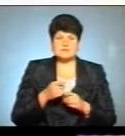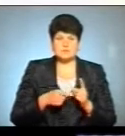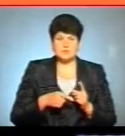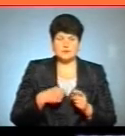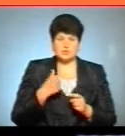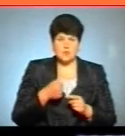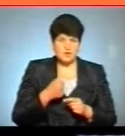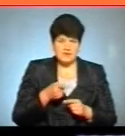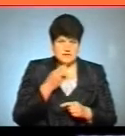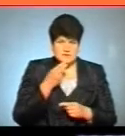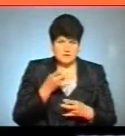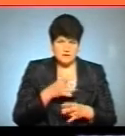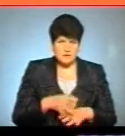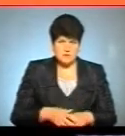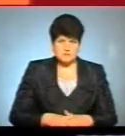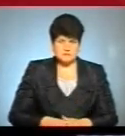потрібно їсти?